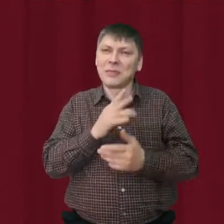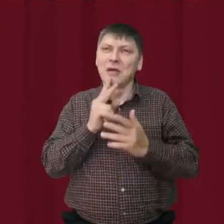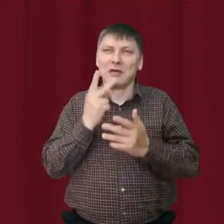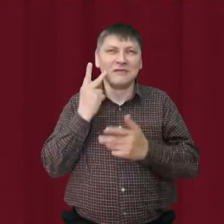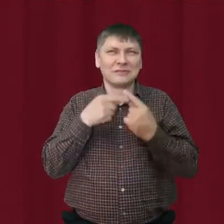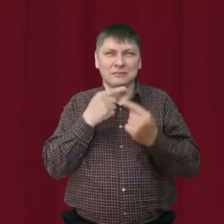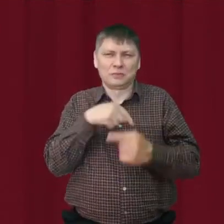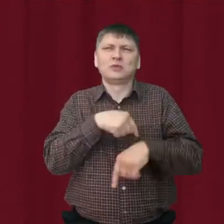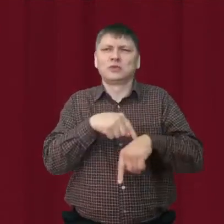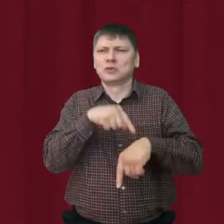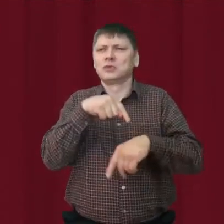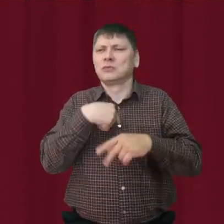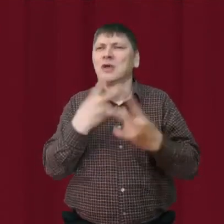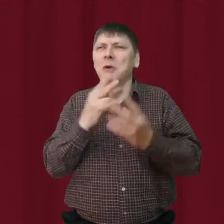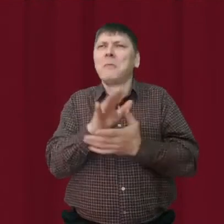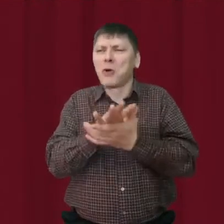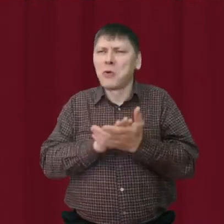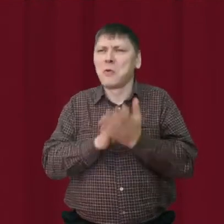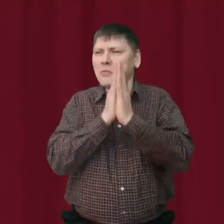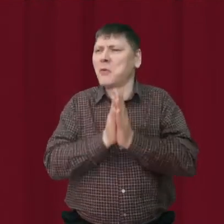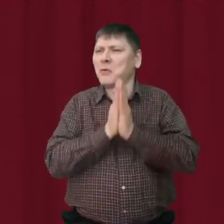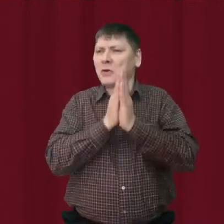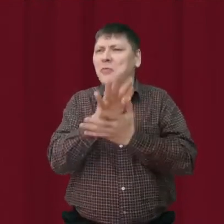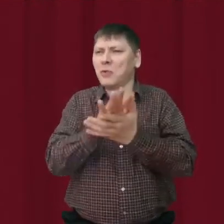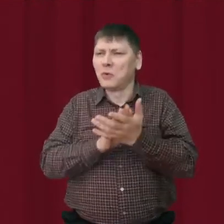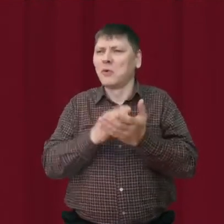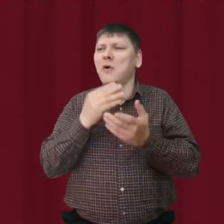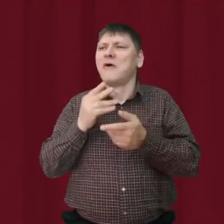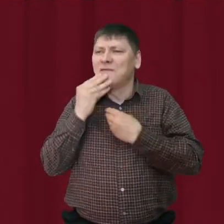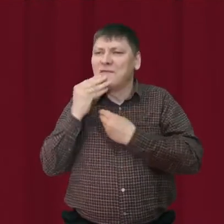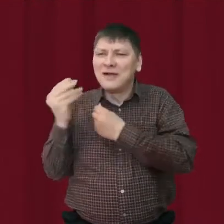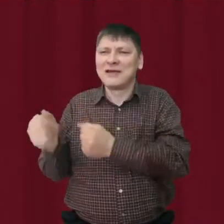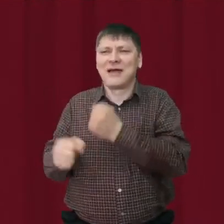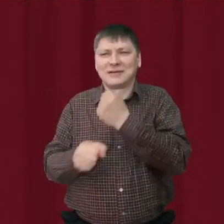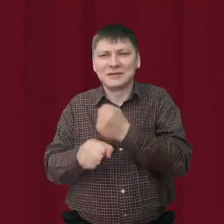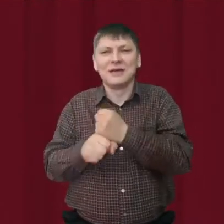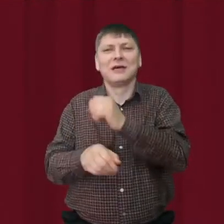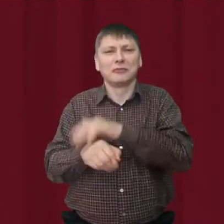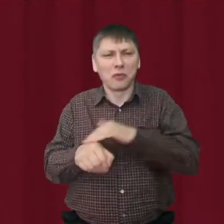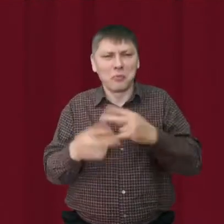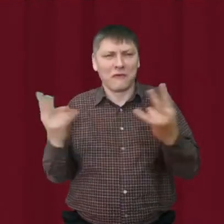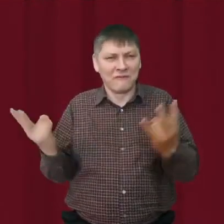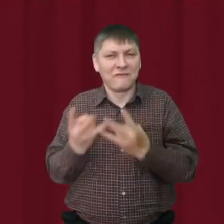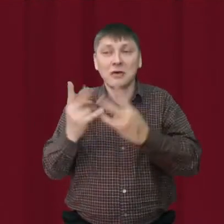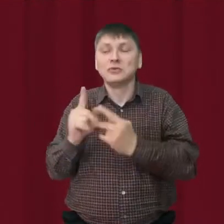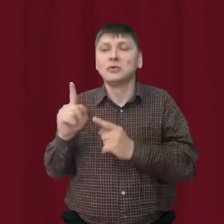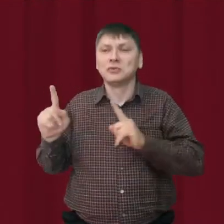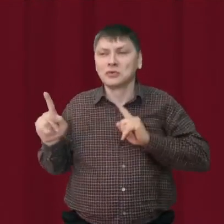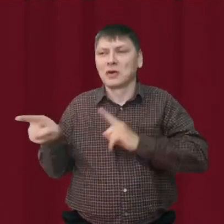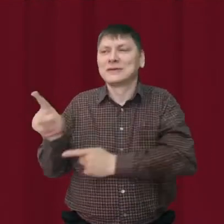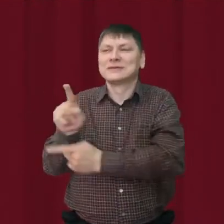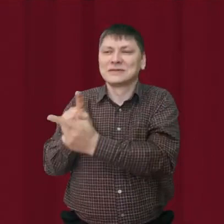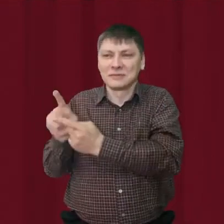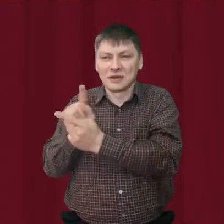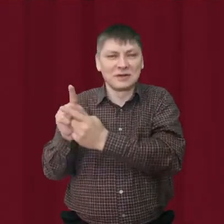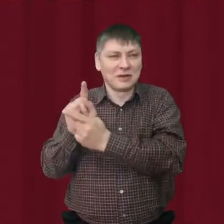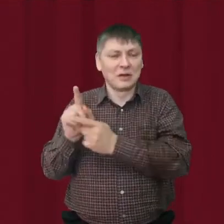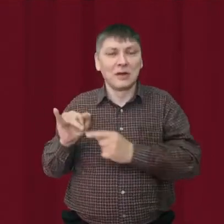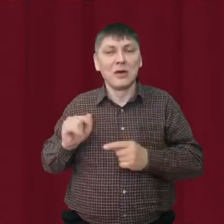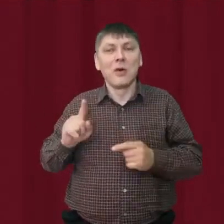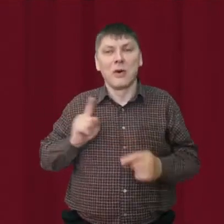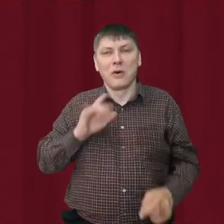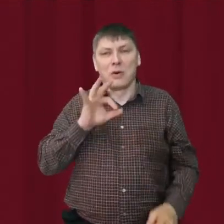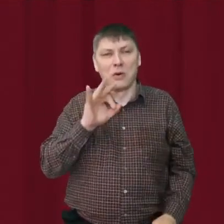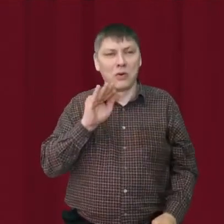молиться, продолжать терпеть, продолжать влиять, продолжать делать добро для того, чтобы пришли эти изменения и ожидать